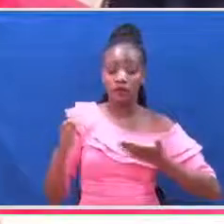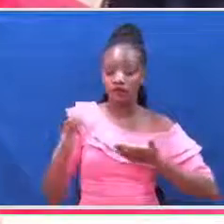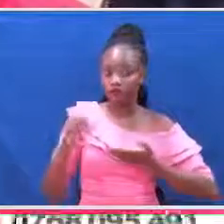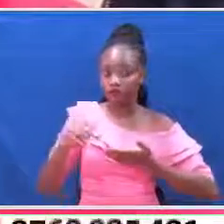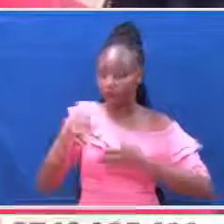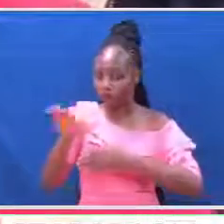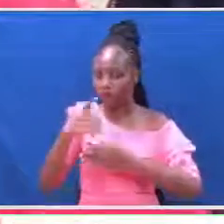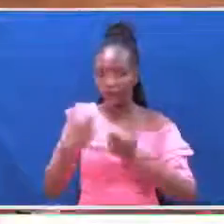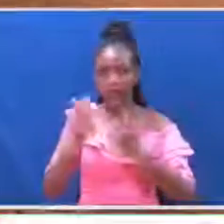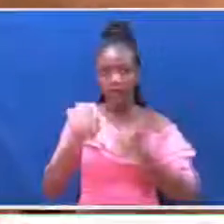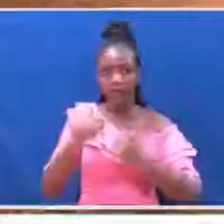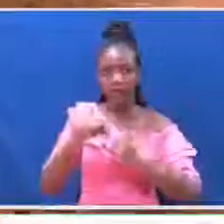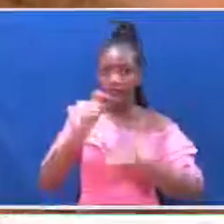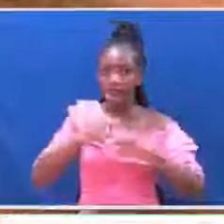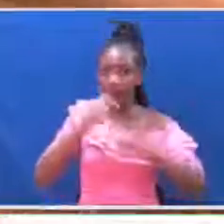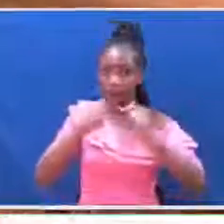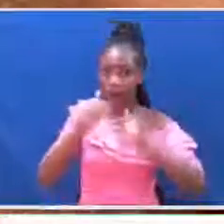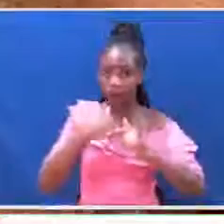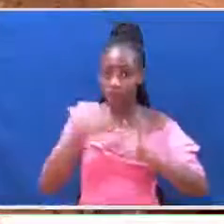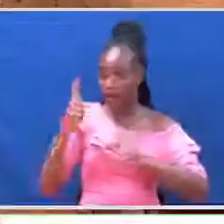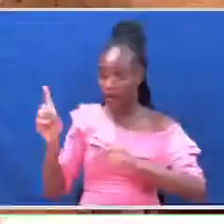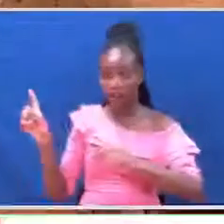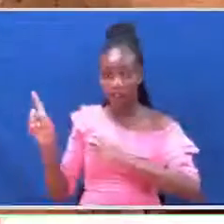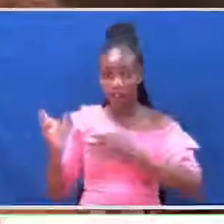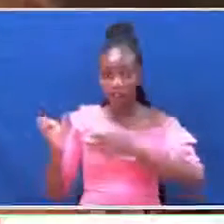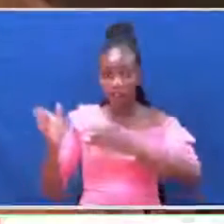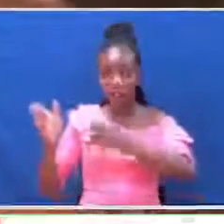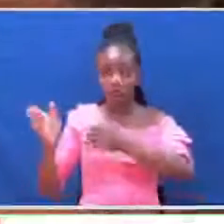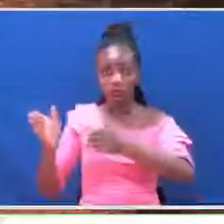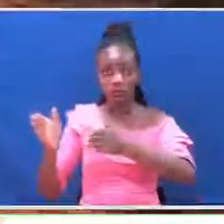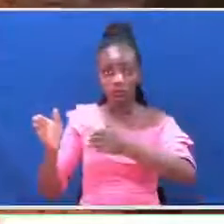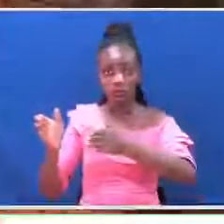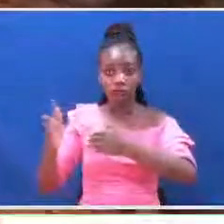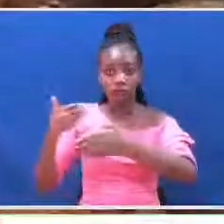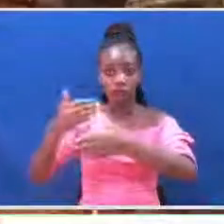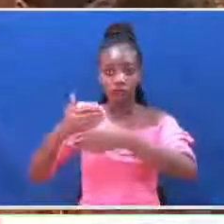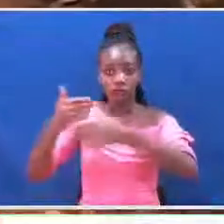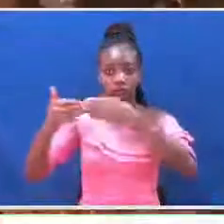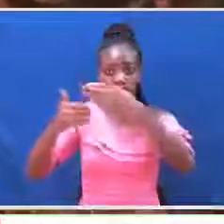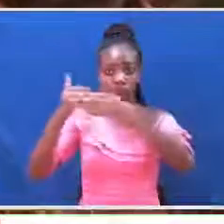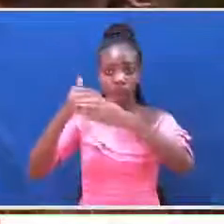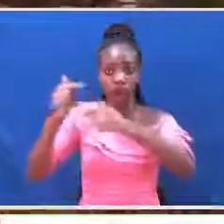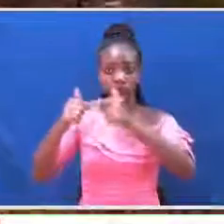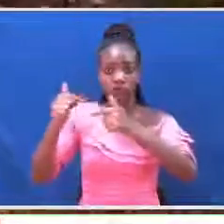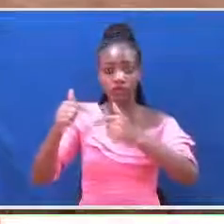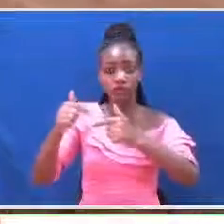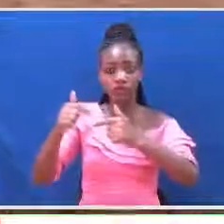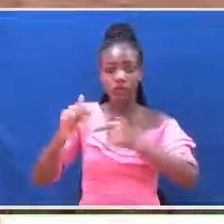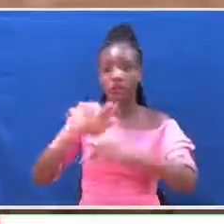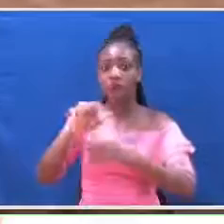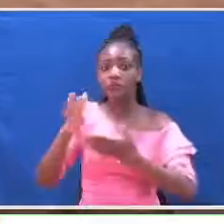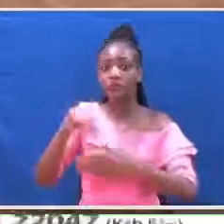lakini Vile Sasa tunaendelea tuko na hii barabara tuko na hii barabara ya gatokoo Kairi matara